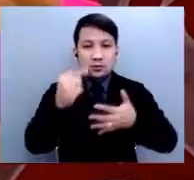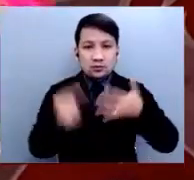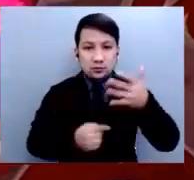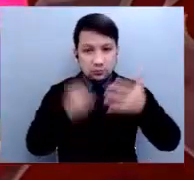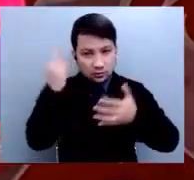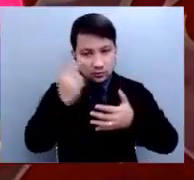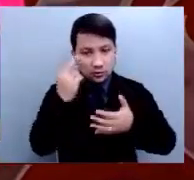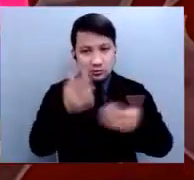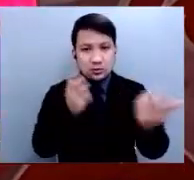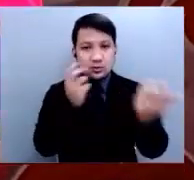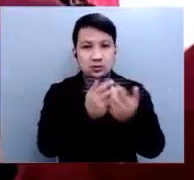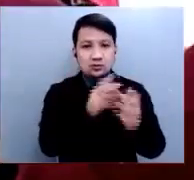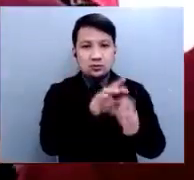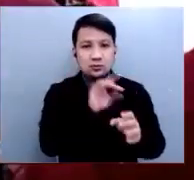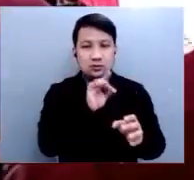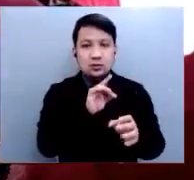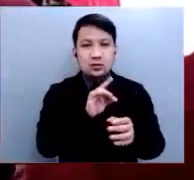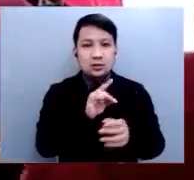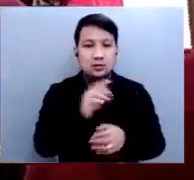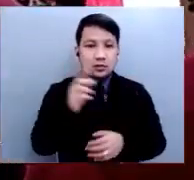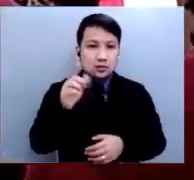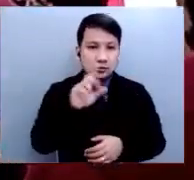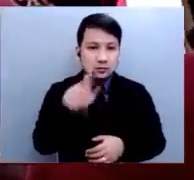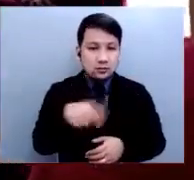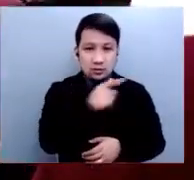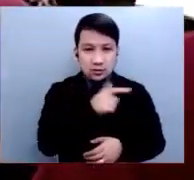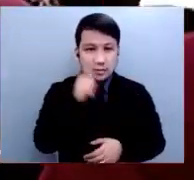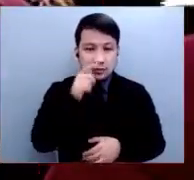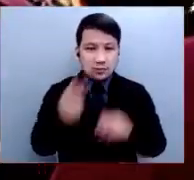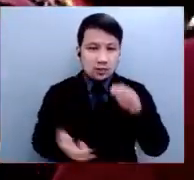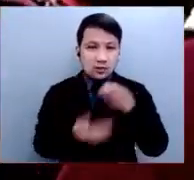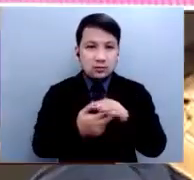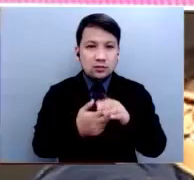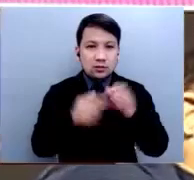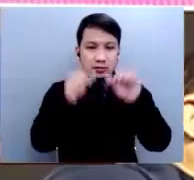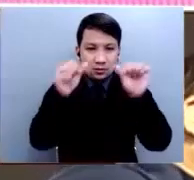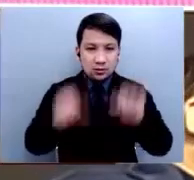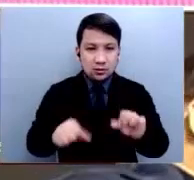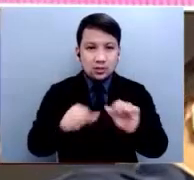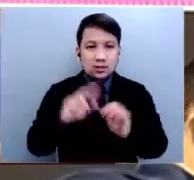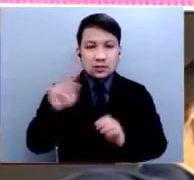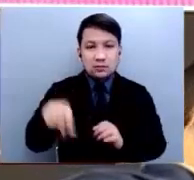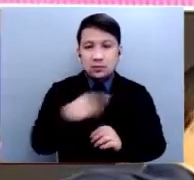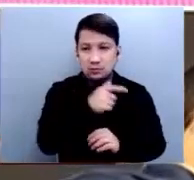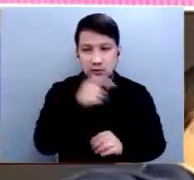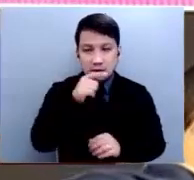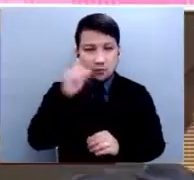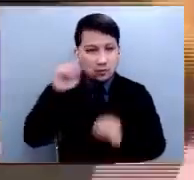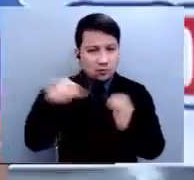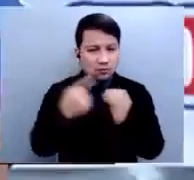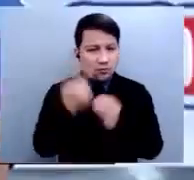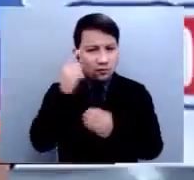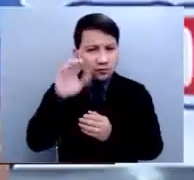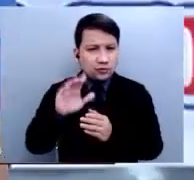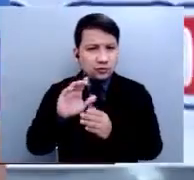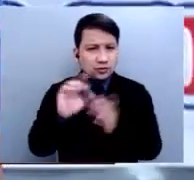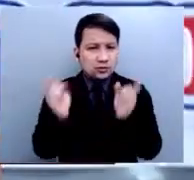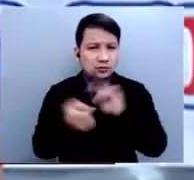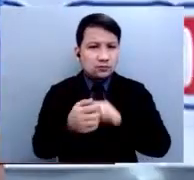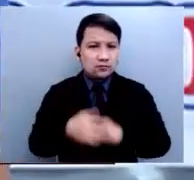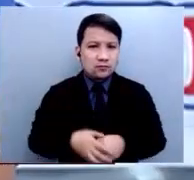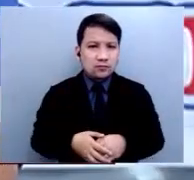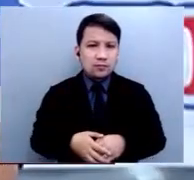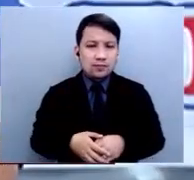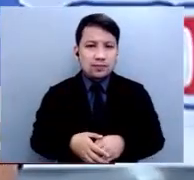nila pinili si Robredo. Tiwala raw ang retiree sa mga programa ng vice-presidente para sa pagbabago. Sa tingin namin